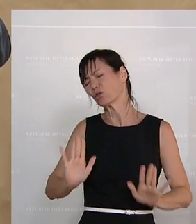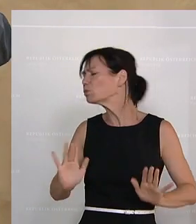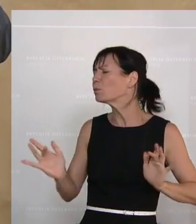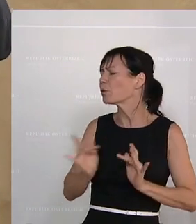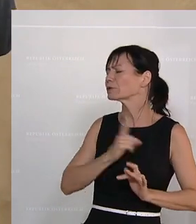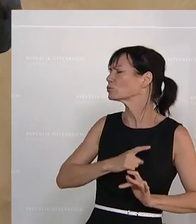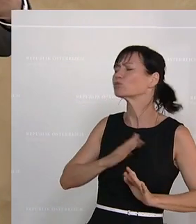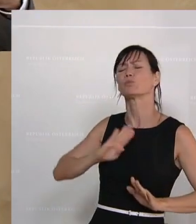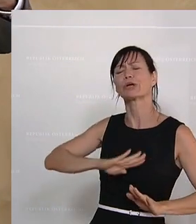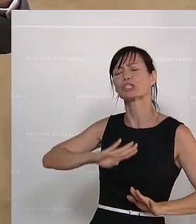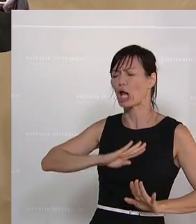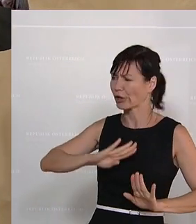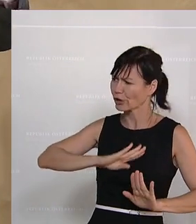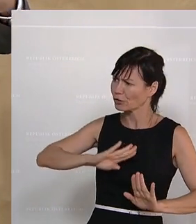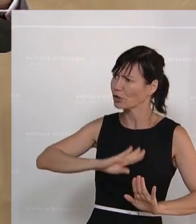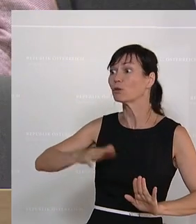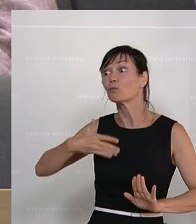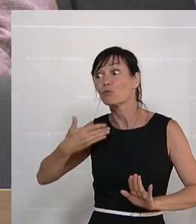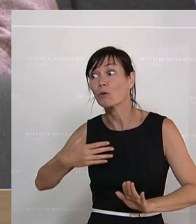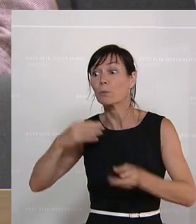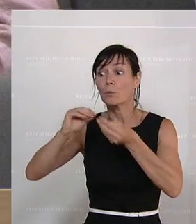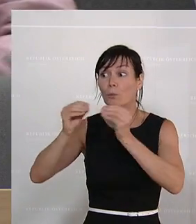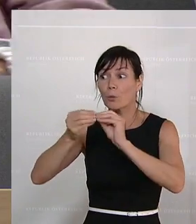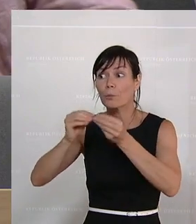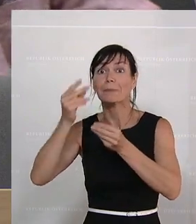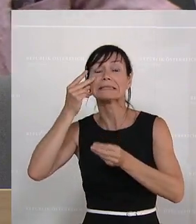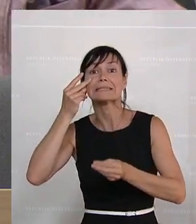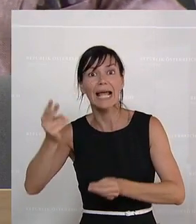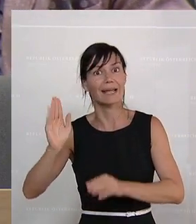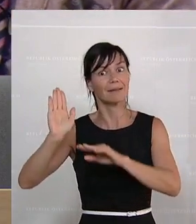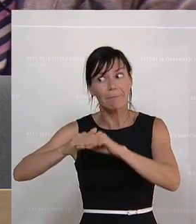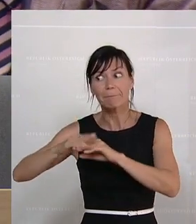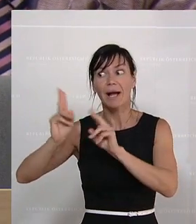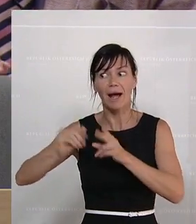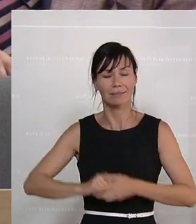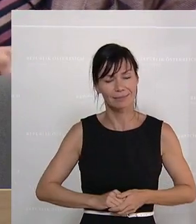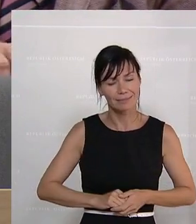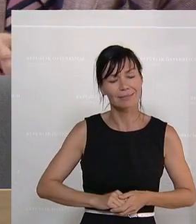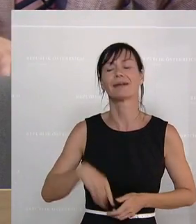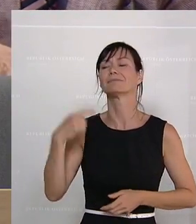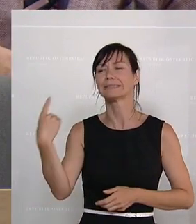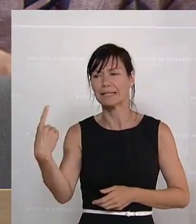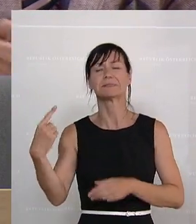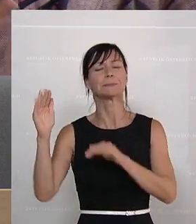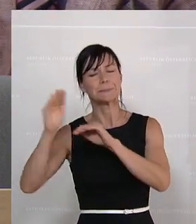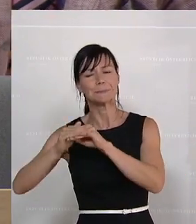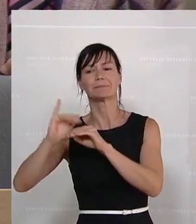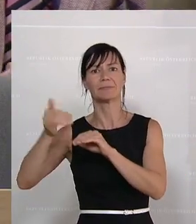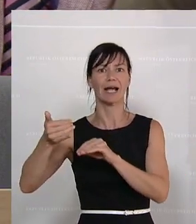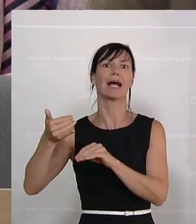opposition nicht wir sind schon froh wenn eine problemlage als solche erkannt es wurde also auch erkannt die lohnnebenkosten sind